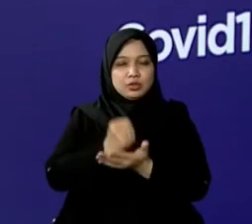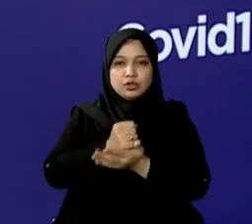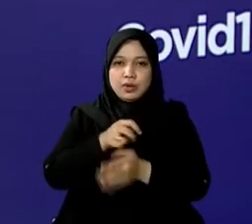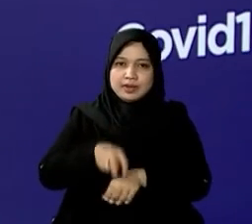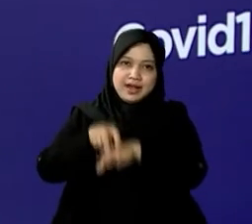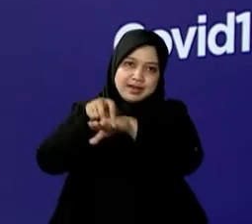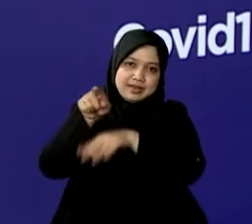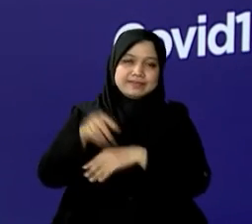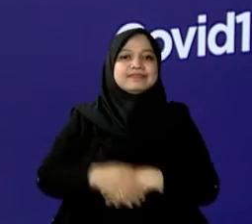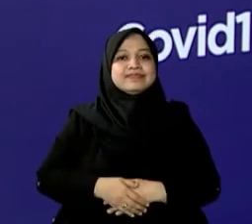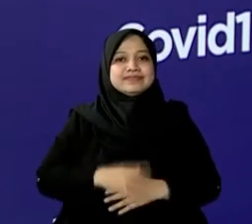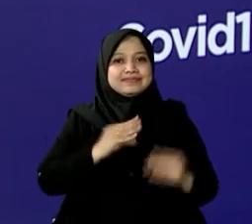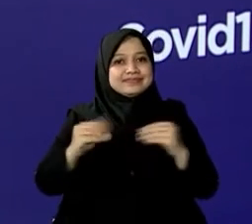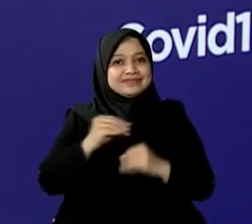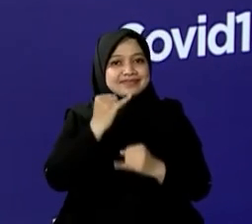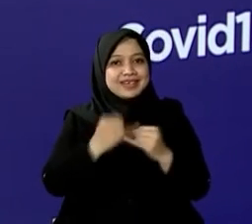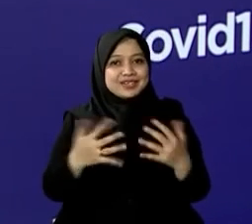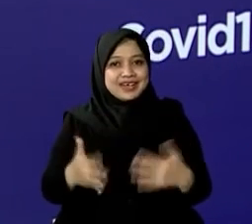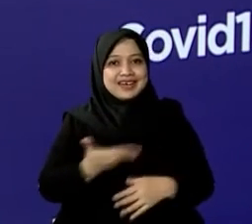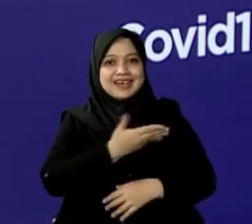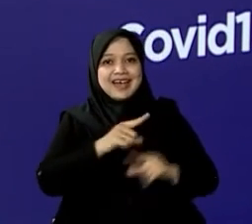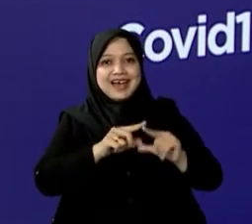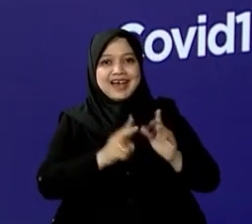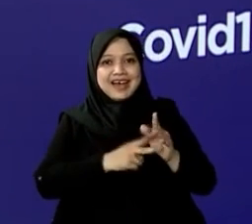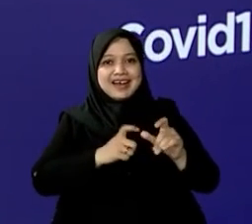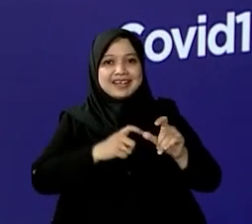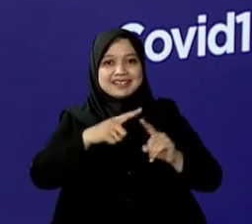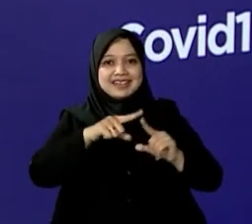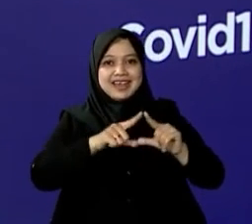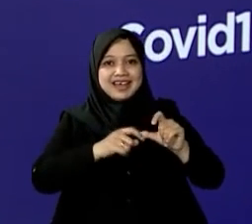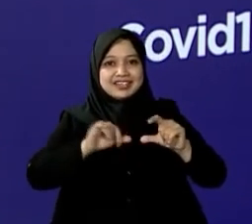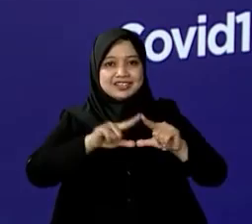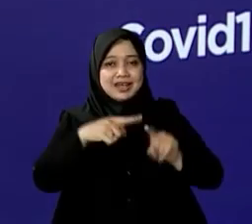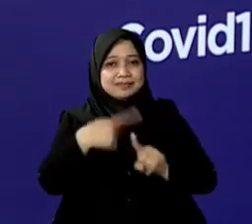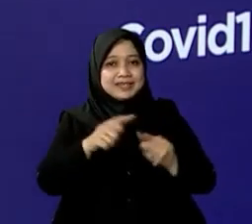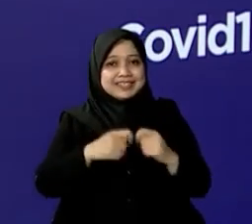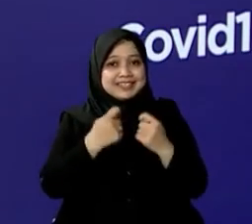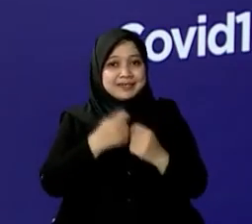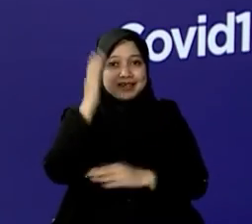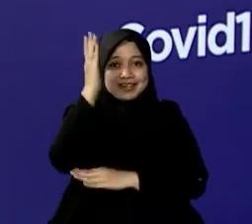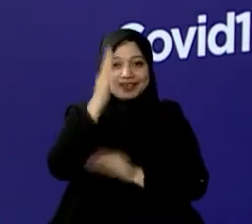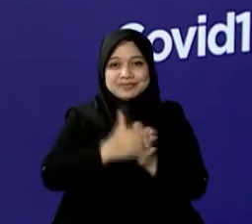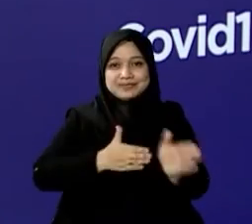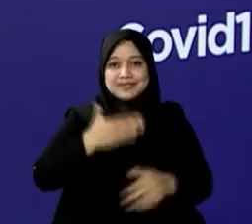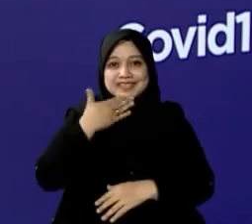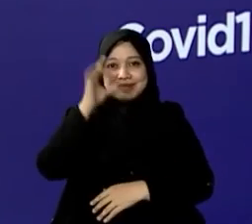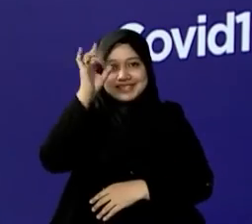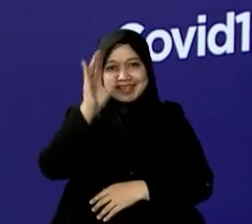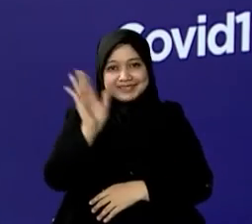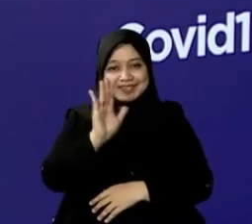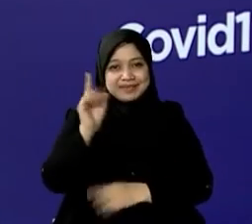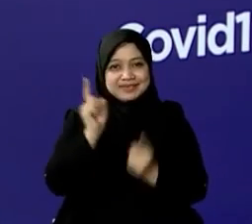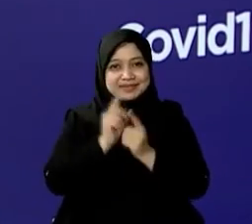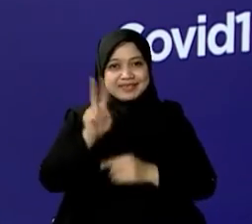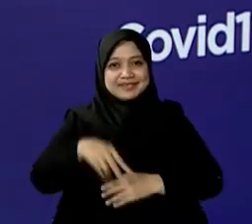saya akhirnya saya Anastasia Putri bersama tim yang bertugas dan para pembicara undur diri Selamat siang dan sampai